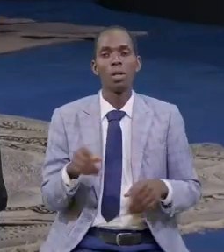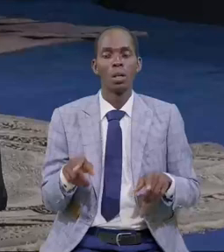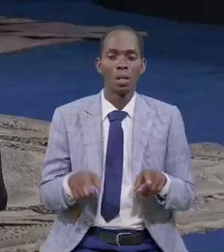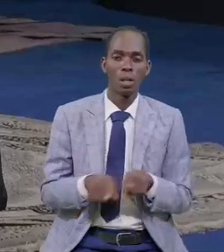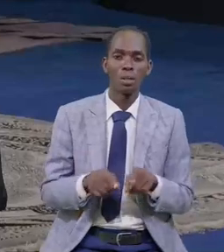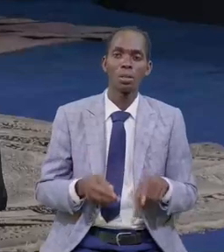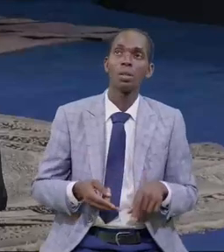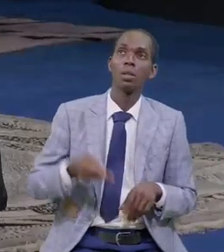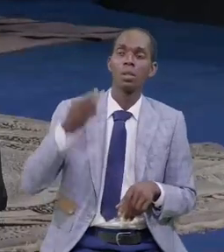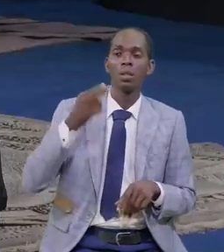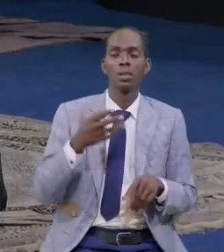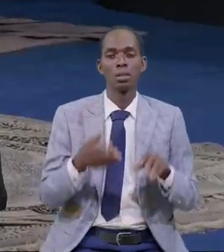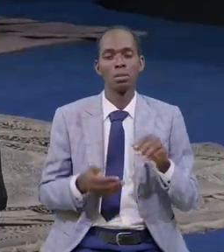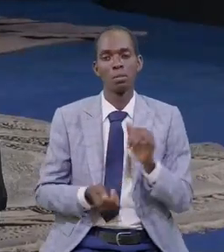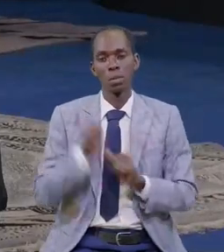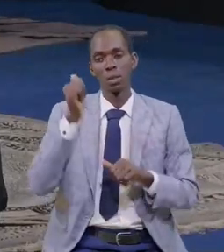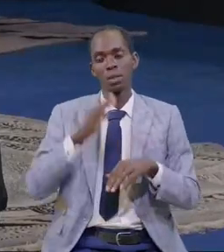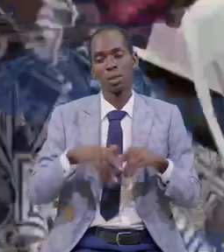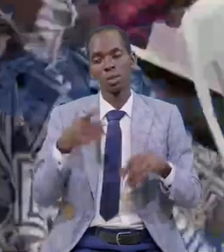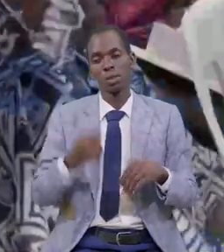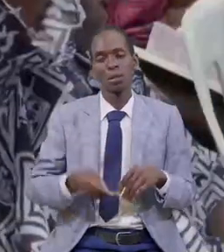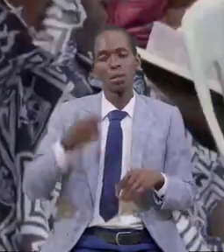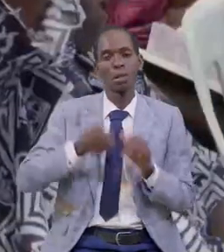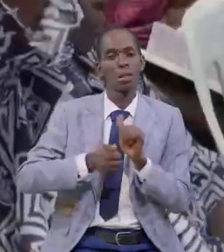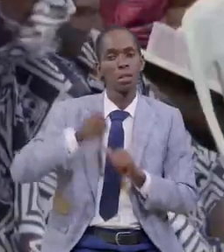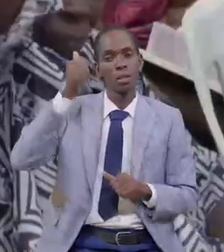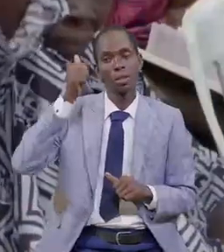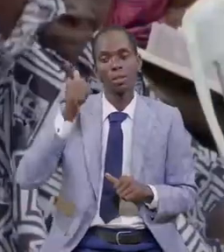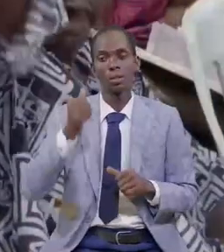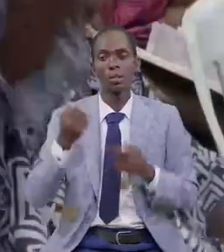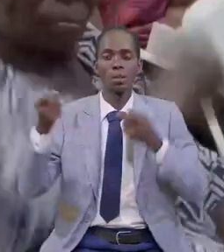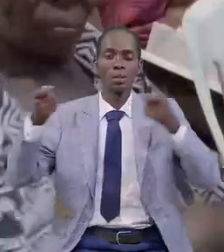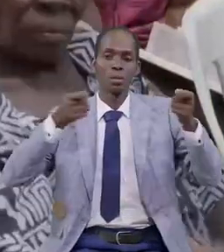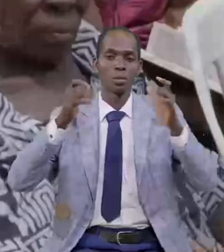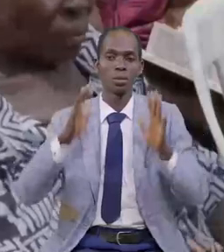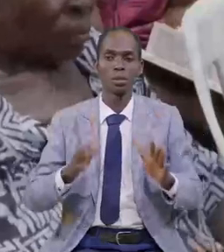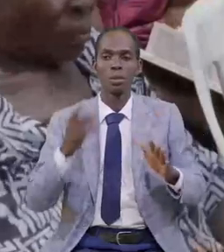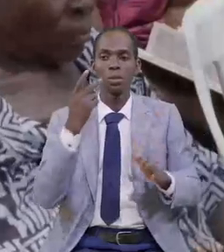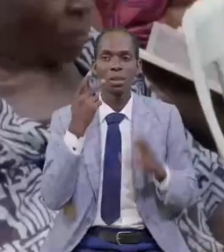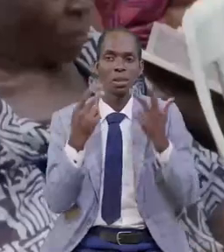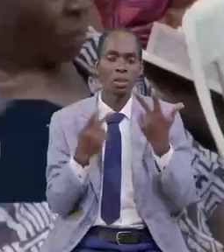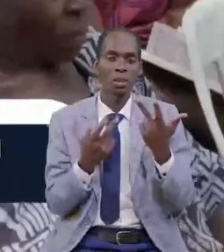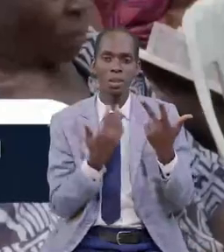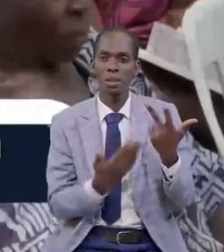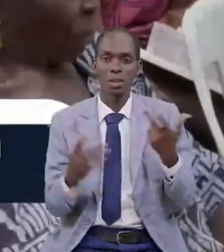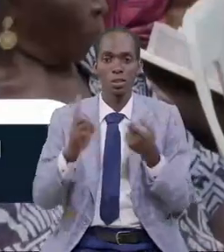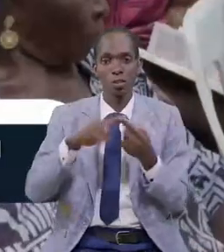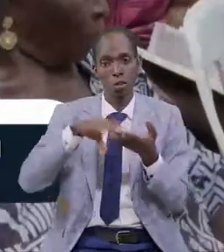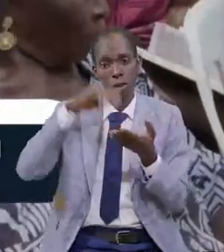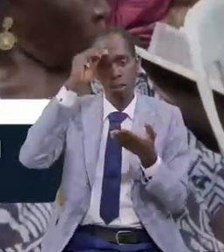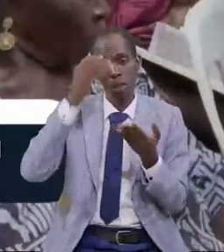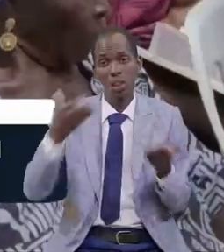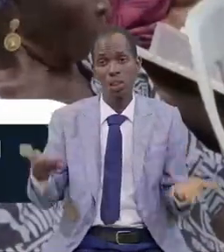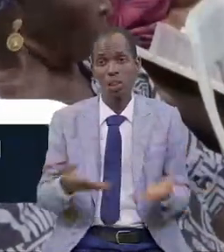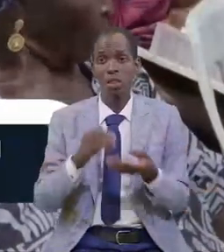seigneurs plus grand plus élevé que le plus grand souverain nous allons voir trois points ici le roi